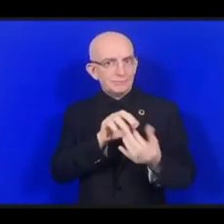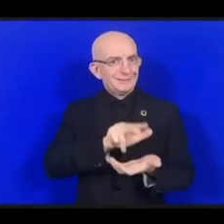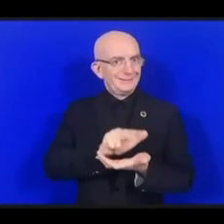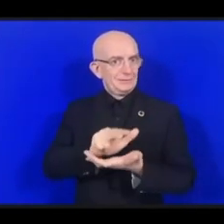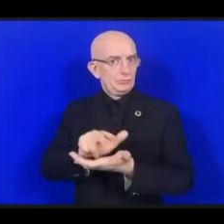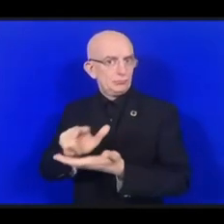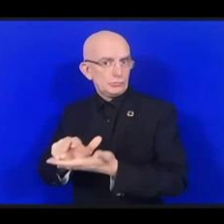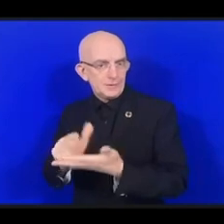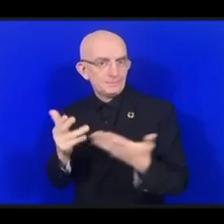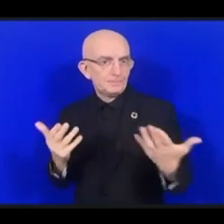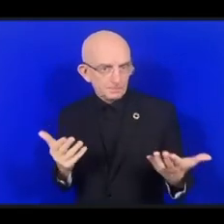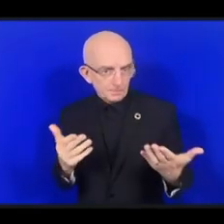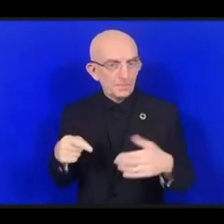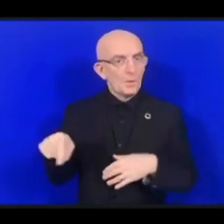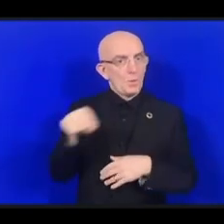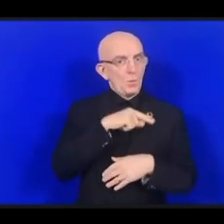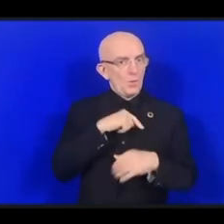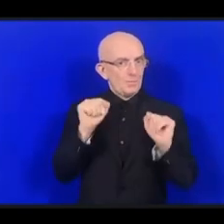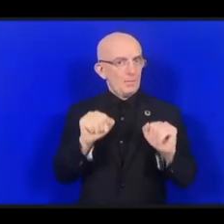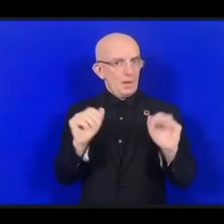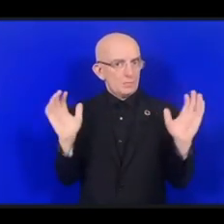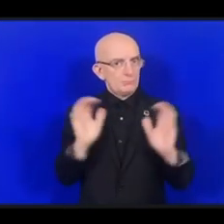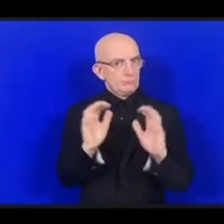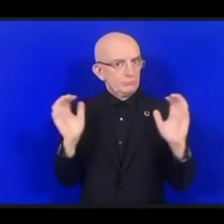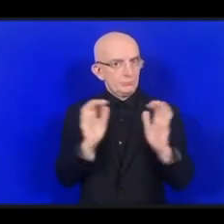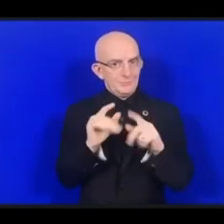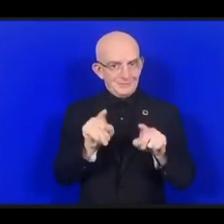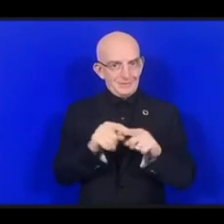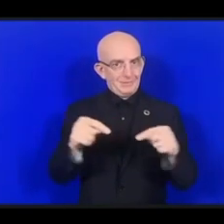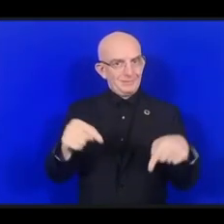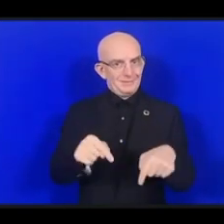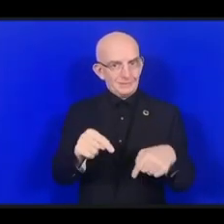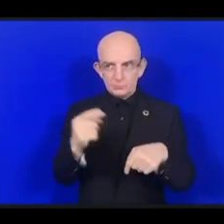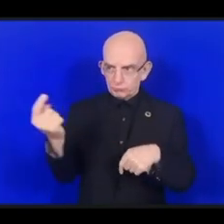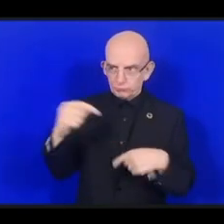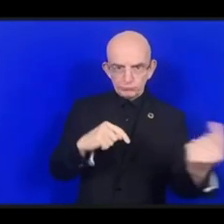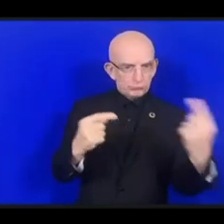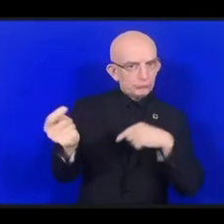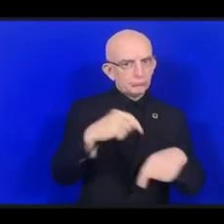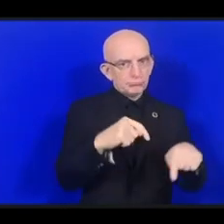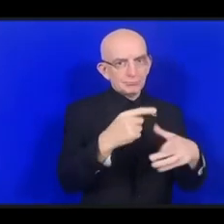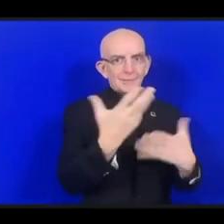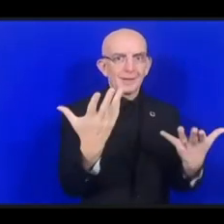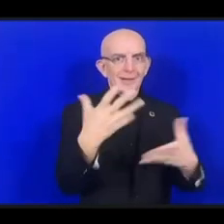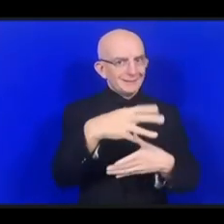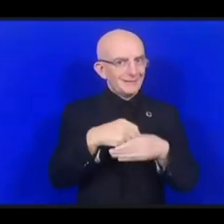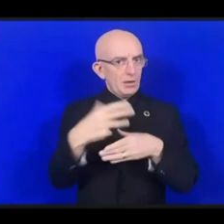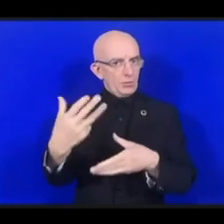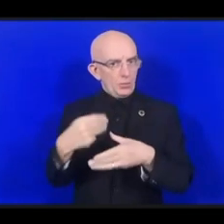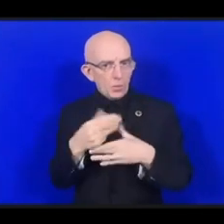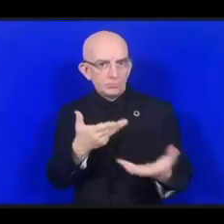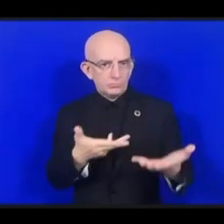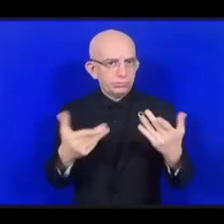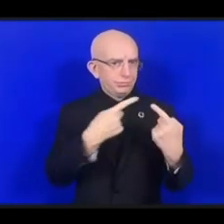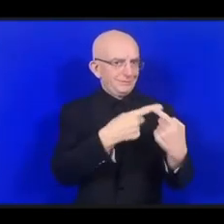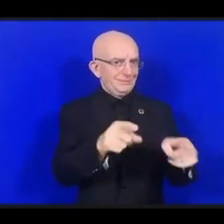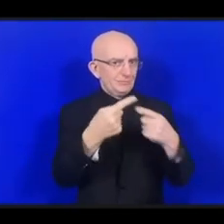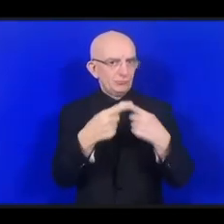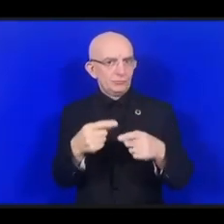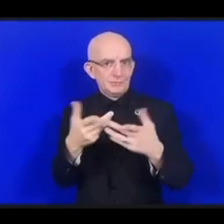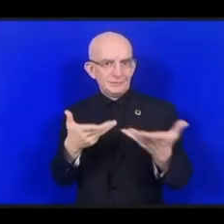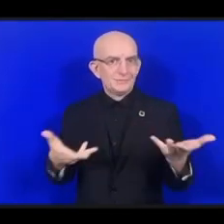issues de domaines de tout de tous asimut c'est ainsi que je suis extrêement reconnaissant au gouvernement japonais qui a été un